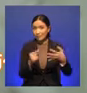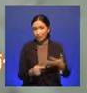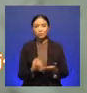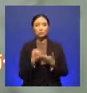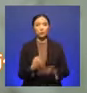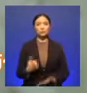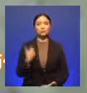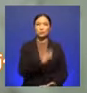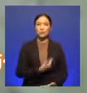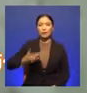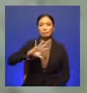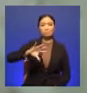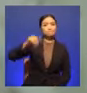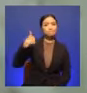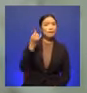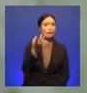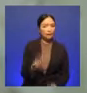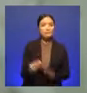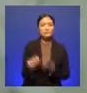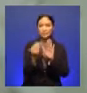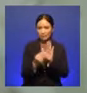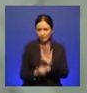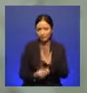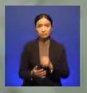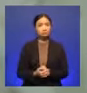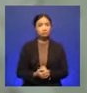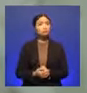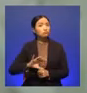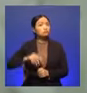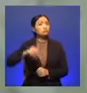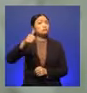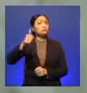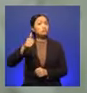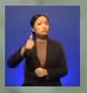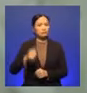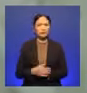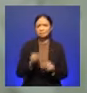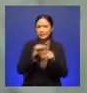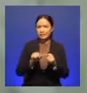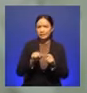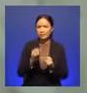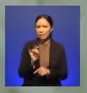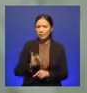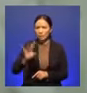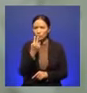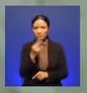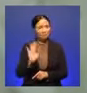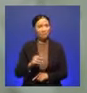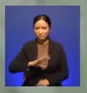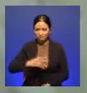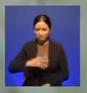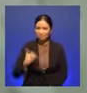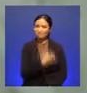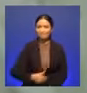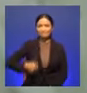ขึ้นนะครับอะไรบ้างแล้วก็สิ่งที่บอกว่าดีขึ้นนั้นไม่ใช่ดีขึ้นโดยค่าเฉลี่ยเท่านั้นแต่จะต้องดีโดยเส